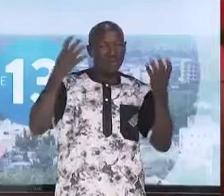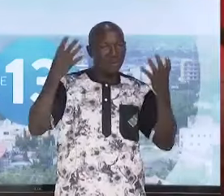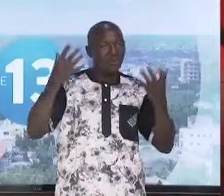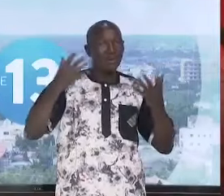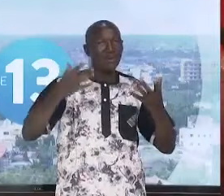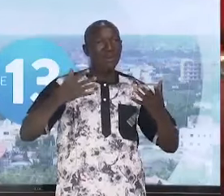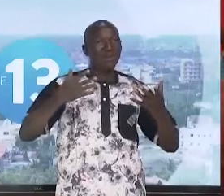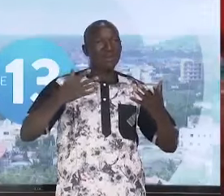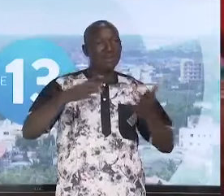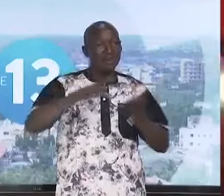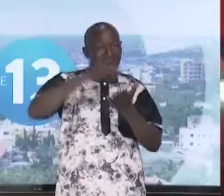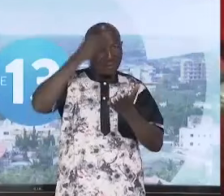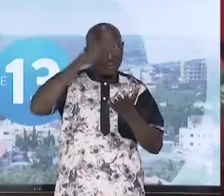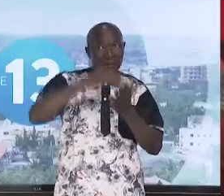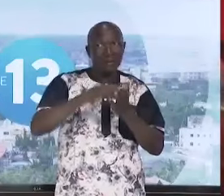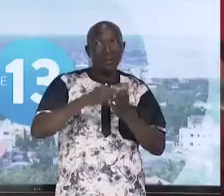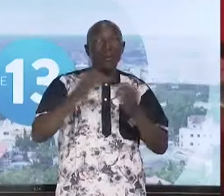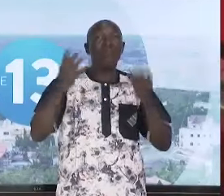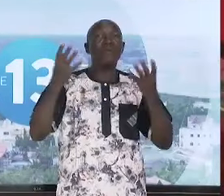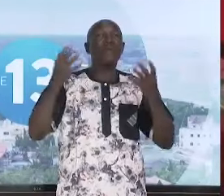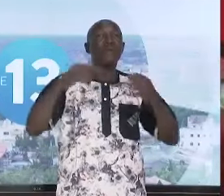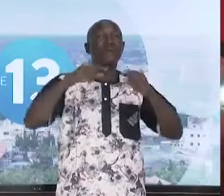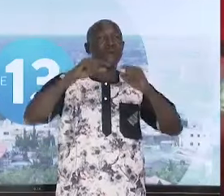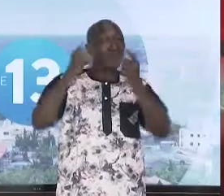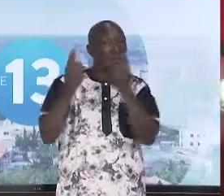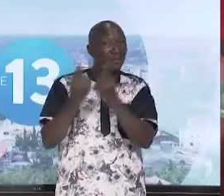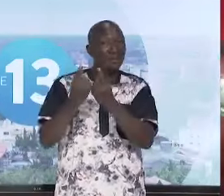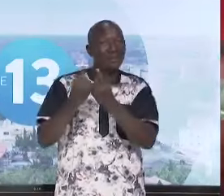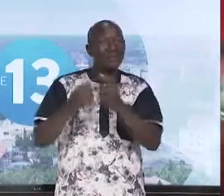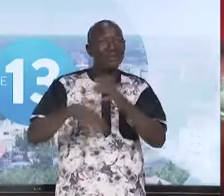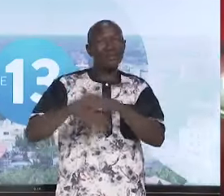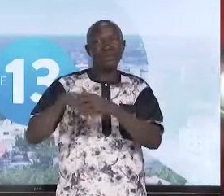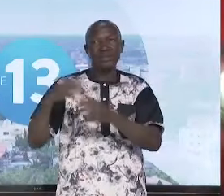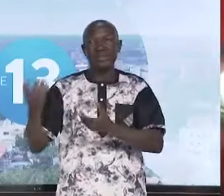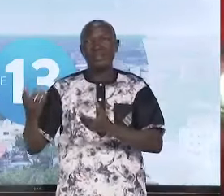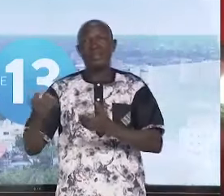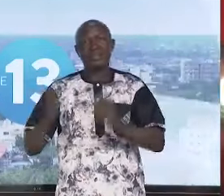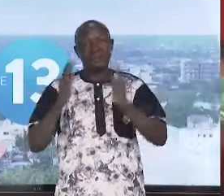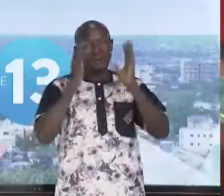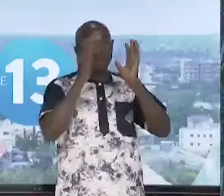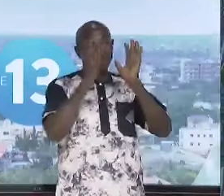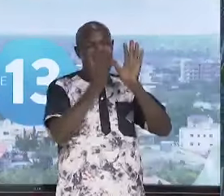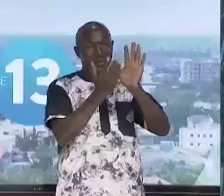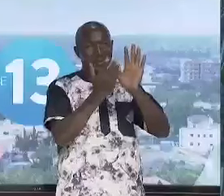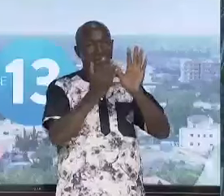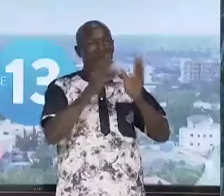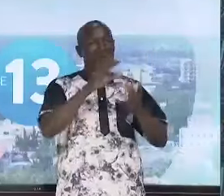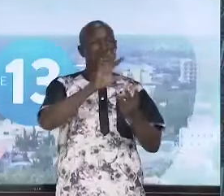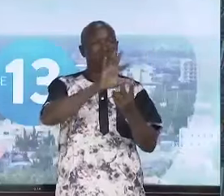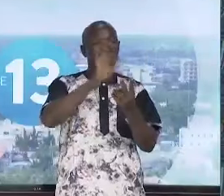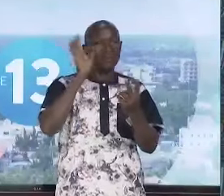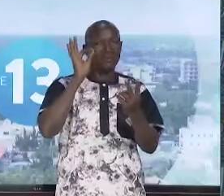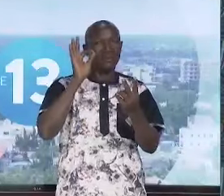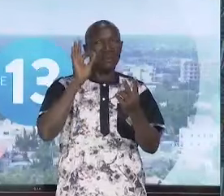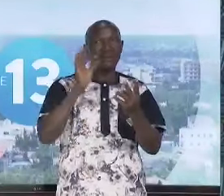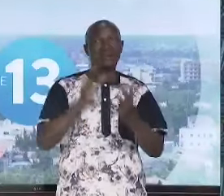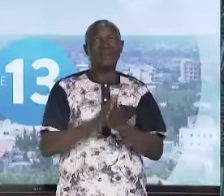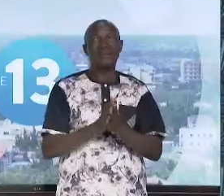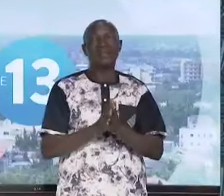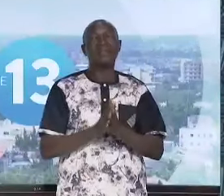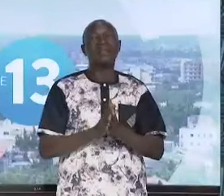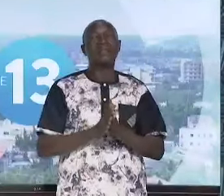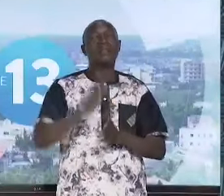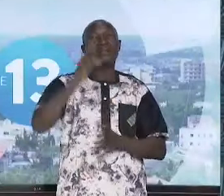a les nominés par catégorie qui viennent d'être sortis et qui seront soumis au vote. Trois nominés par catégorie pour les